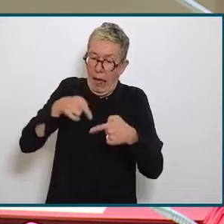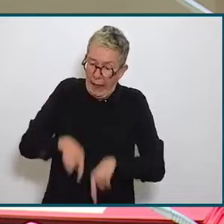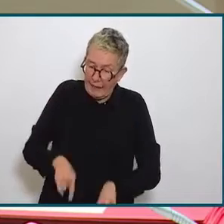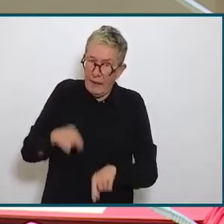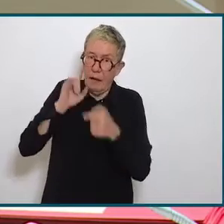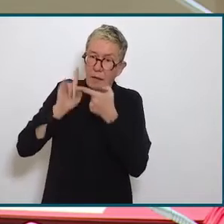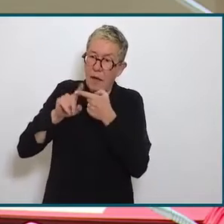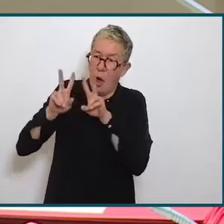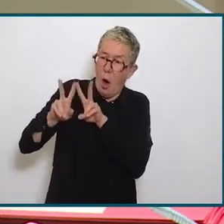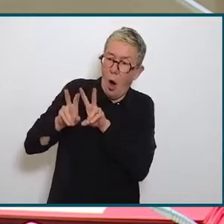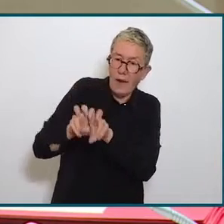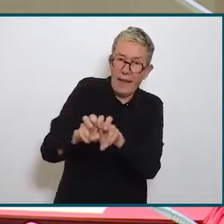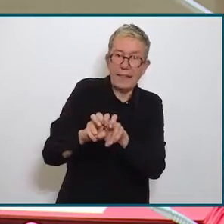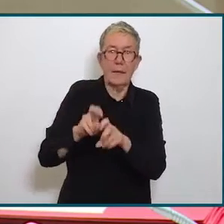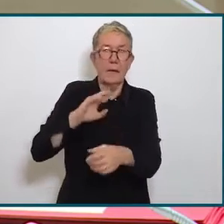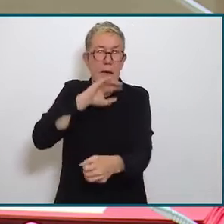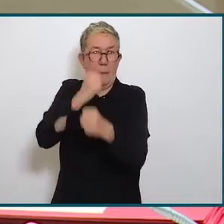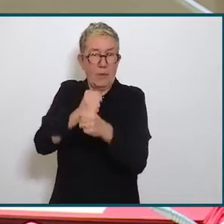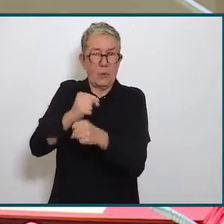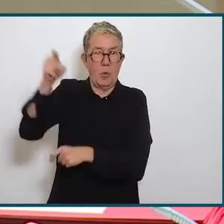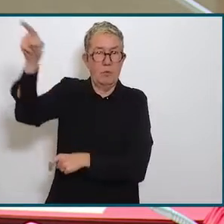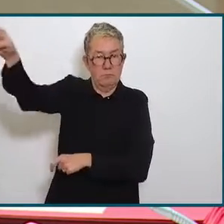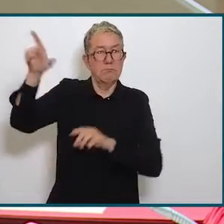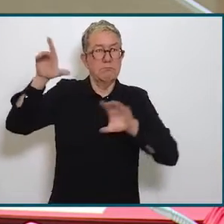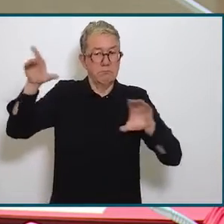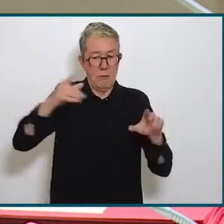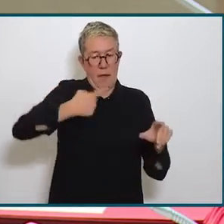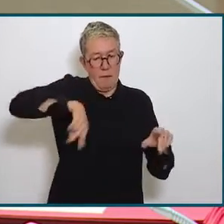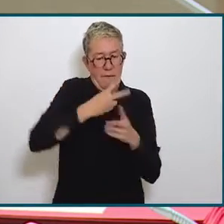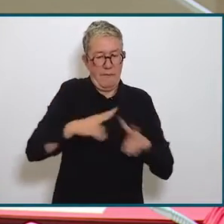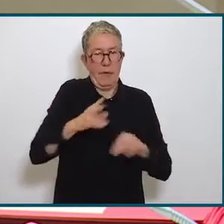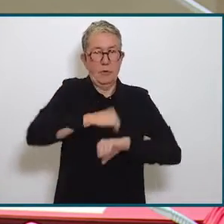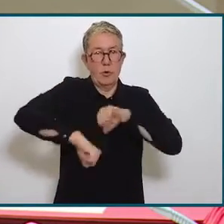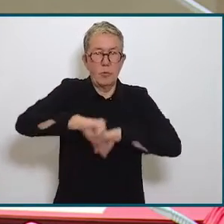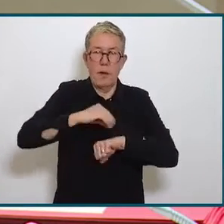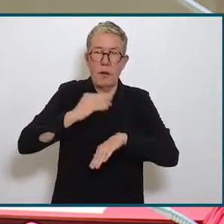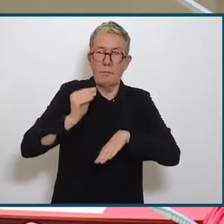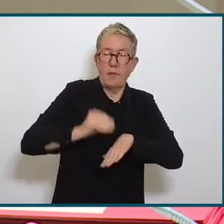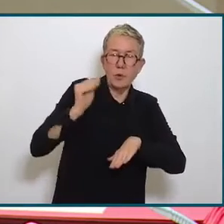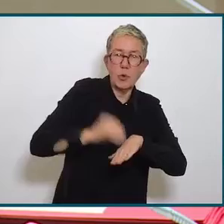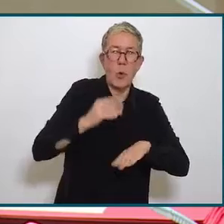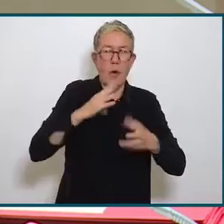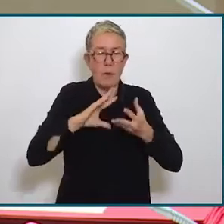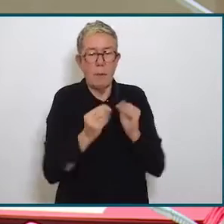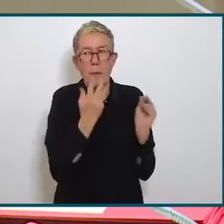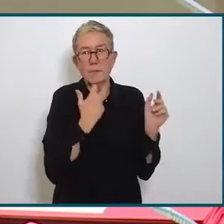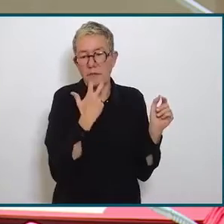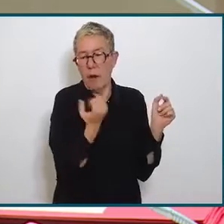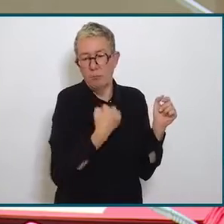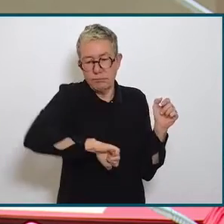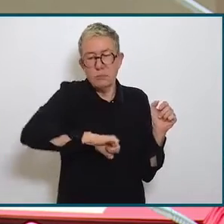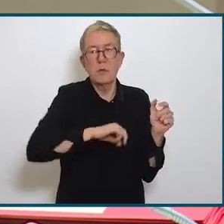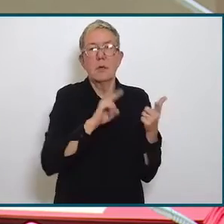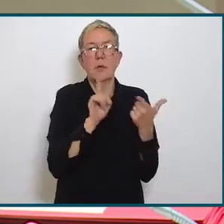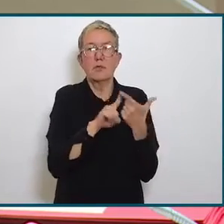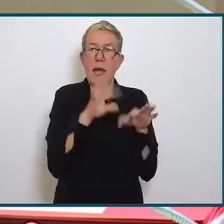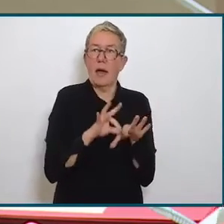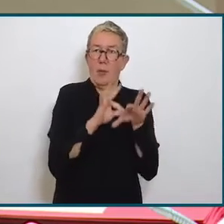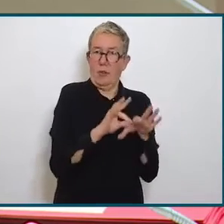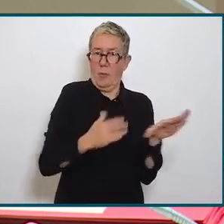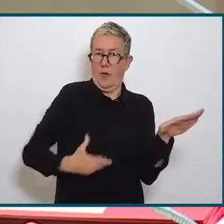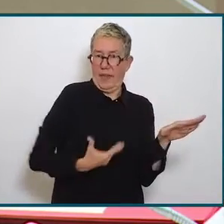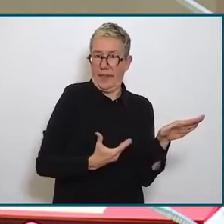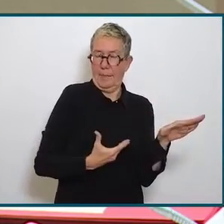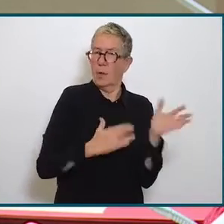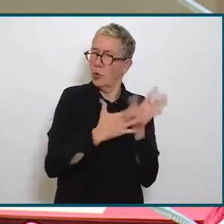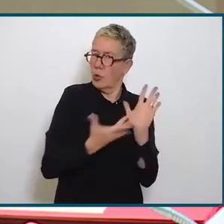de répression, de justice, et à la ville, la prévention et la lutte contre les incivilités, ainsi que l'accompagnement des victimes, de toutes les